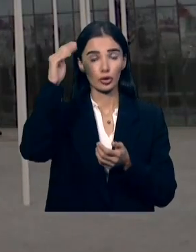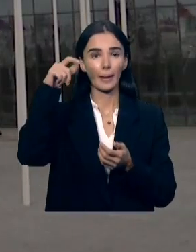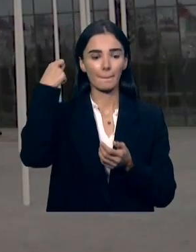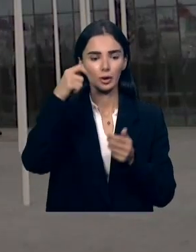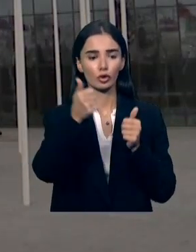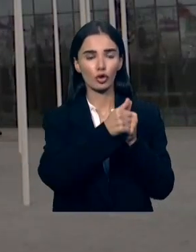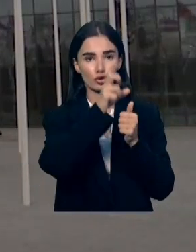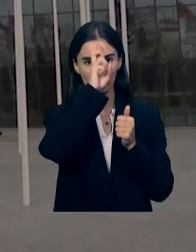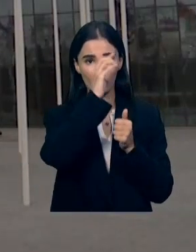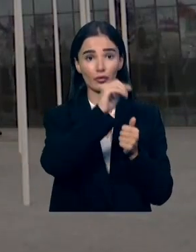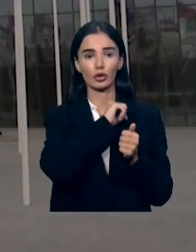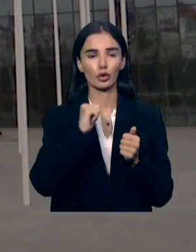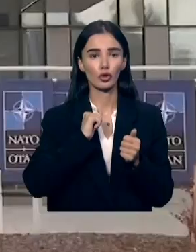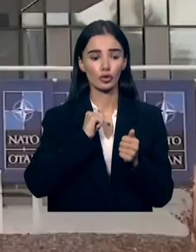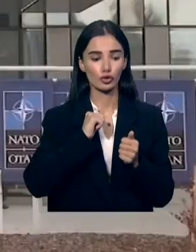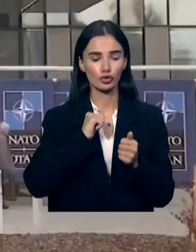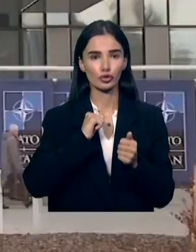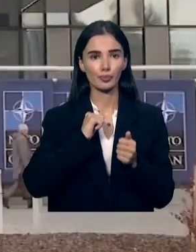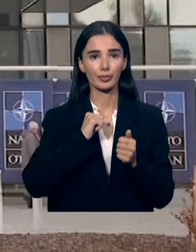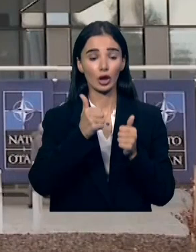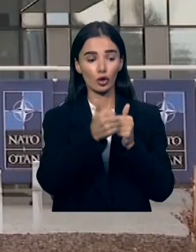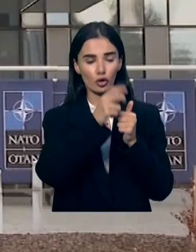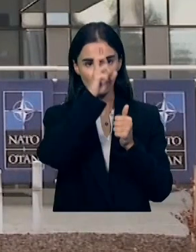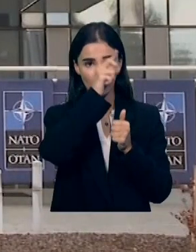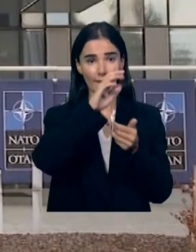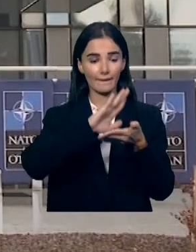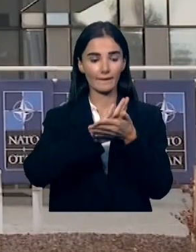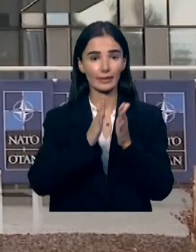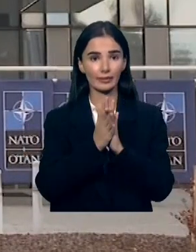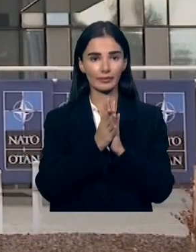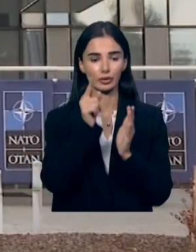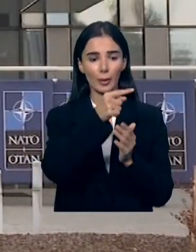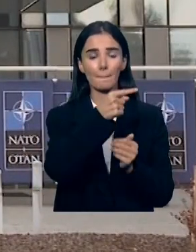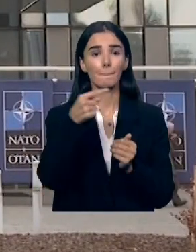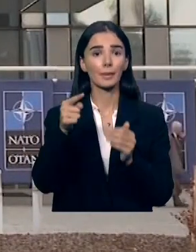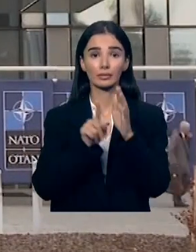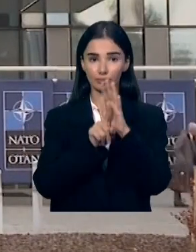qərb ölkələrinin mövqelərinin yaxın şərqdəki vəziyyətə mənfi təsir etdiyini söyləyib.